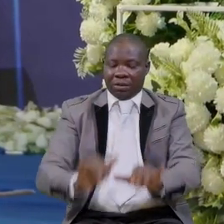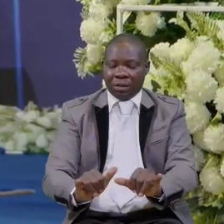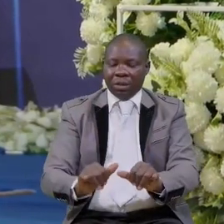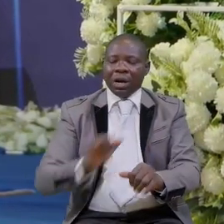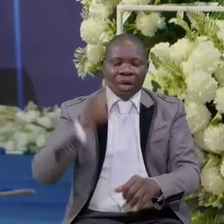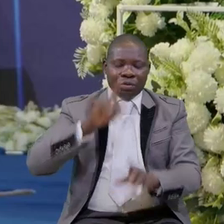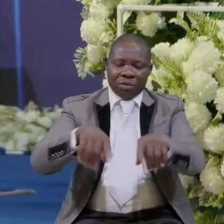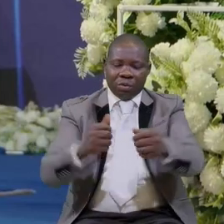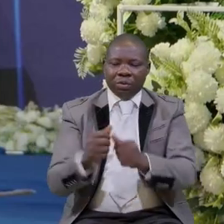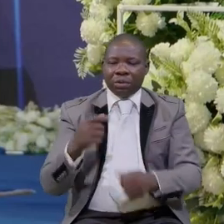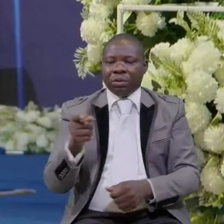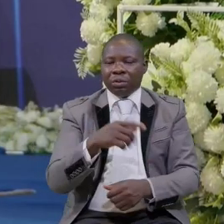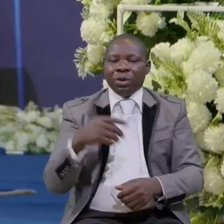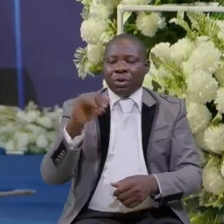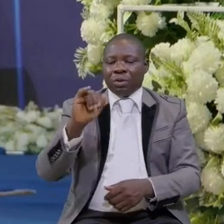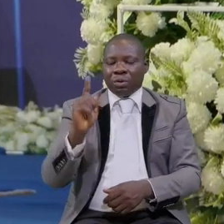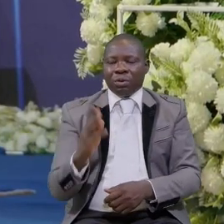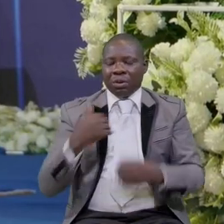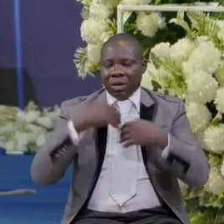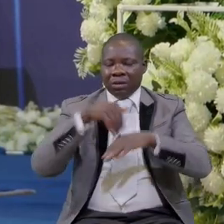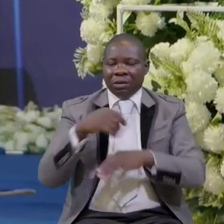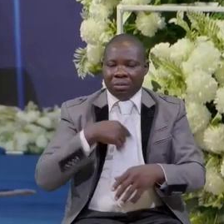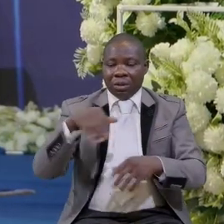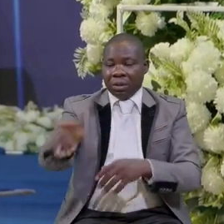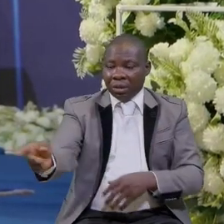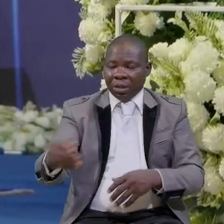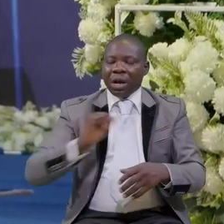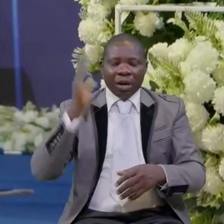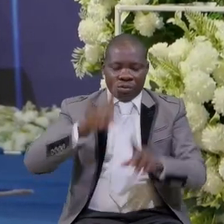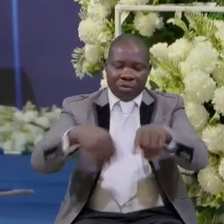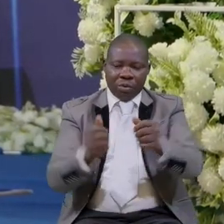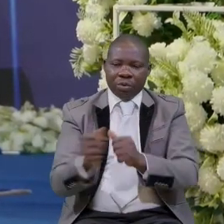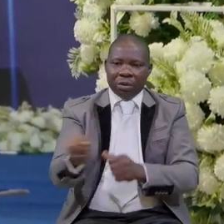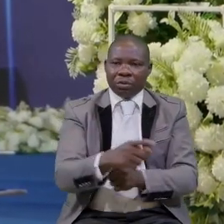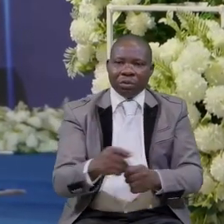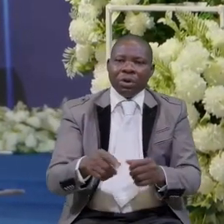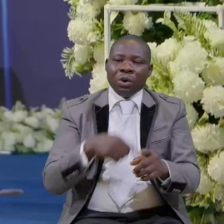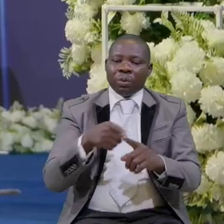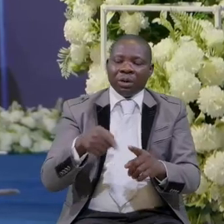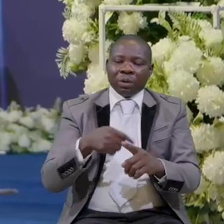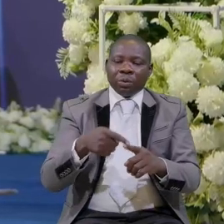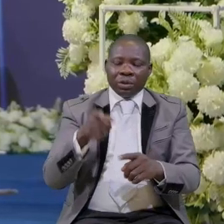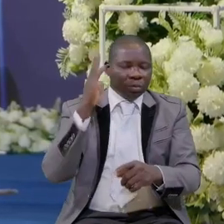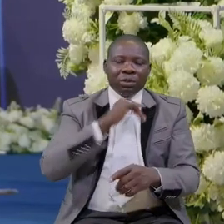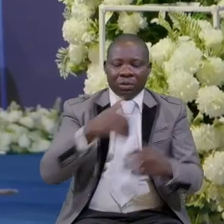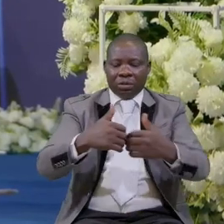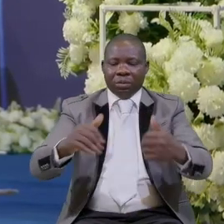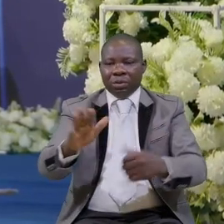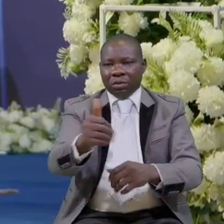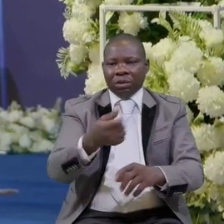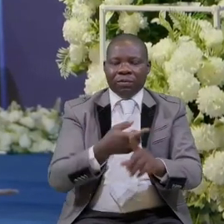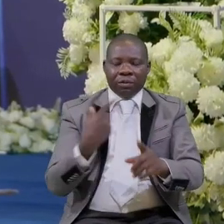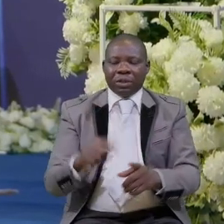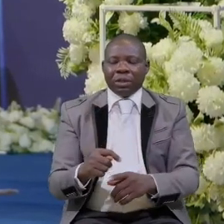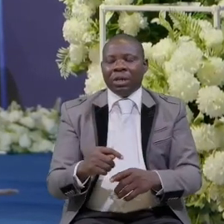toi. Le Seigneur m'envoie là-bas. Je vais avec toi. Tu ne vas pas te